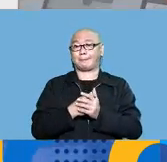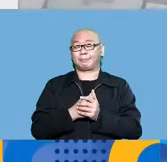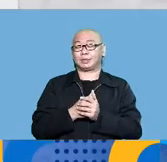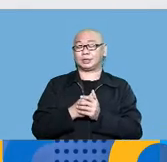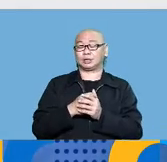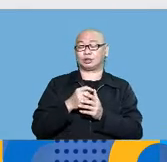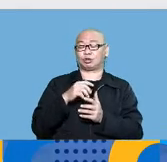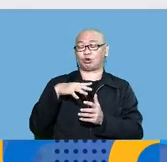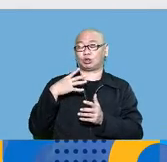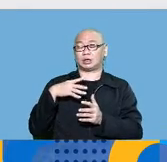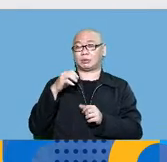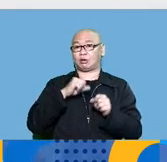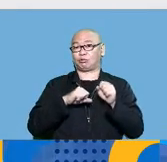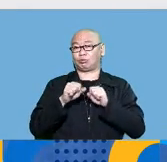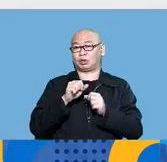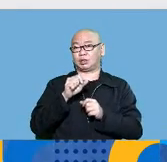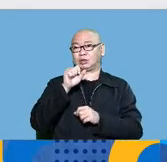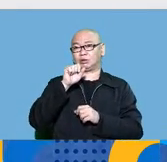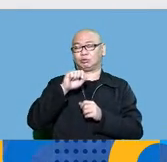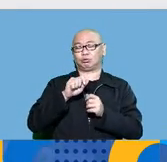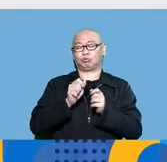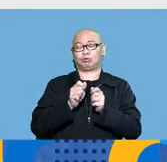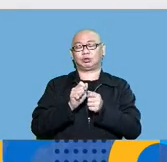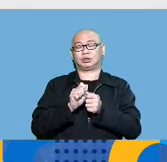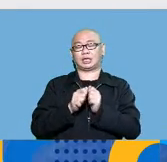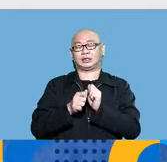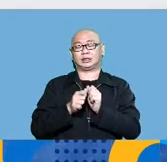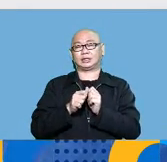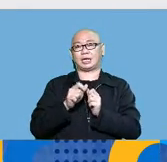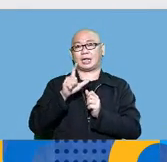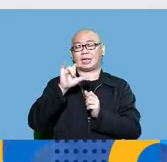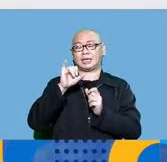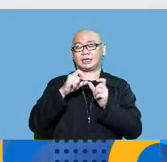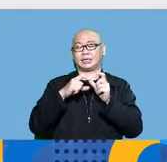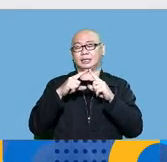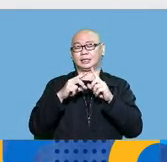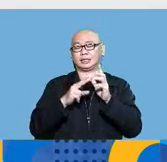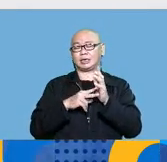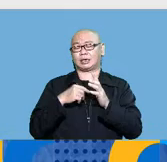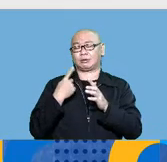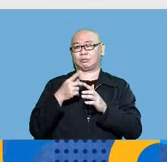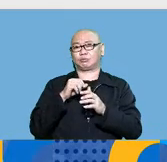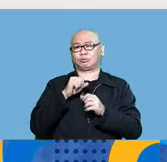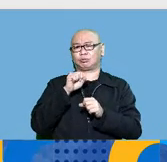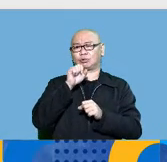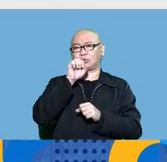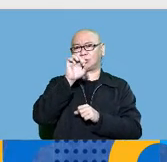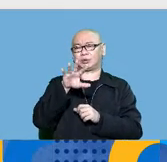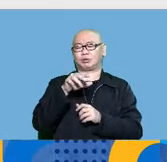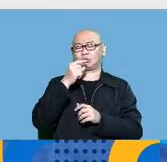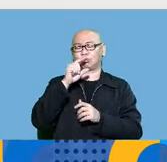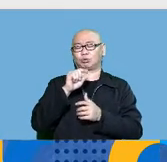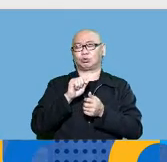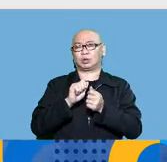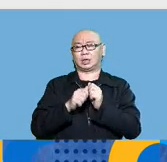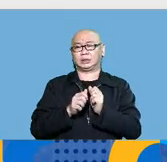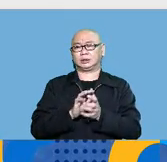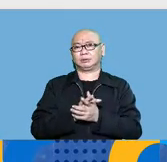lisan. Dari jawaban yang sudah mereka buat, kami melakukan konfirmasi untuk menguji